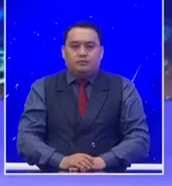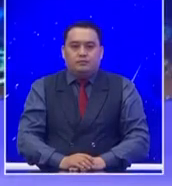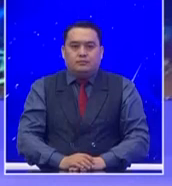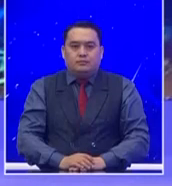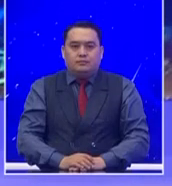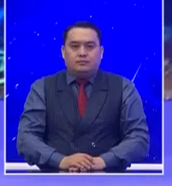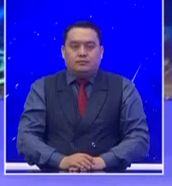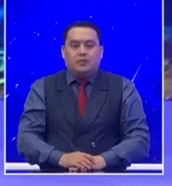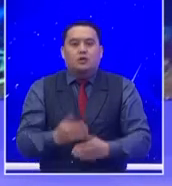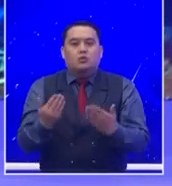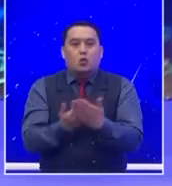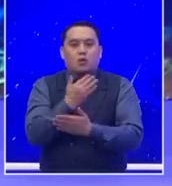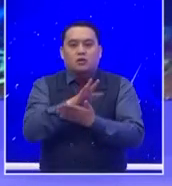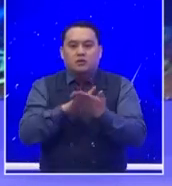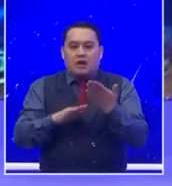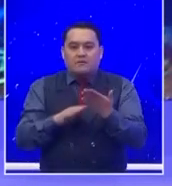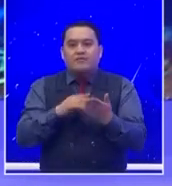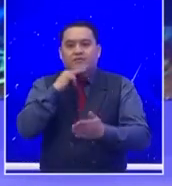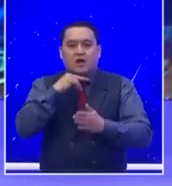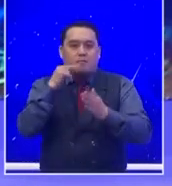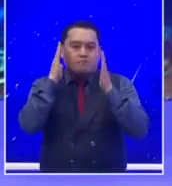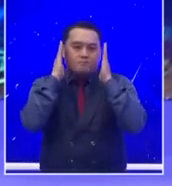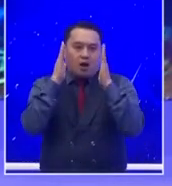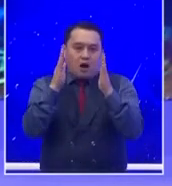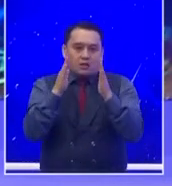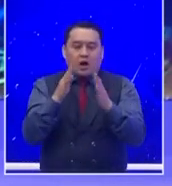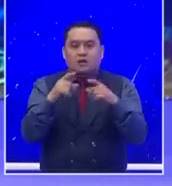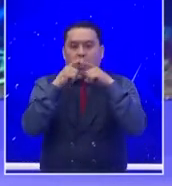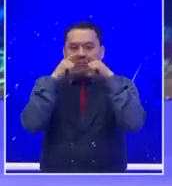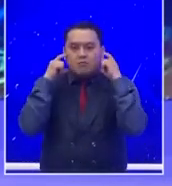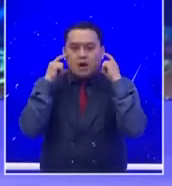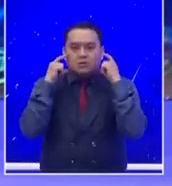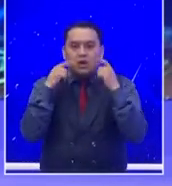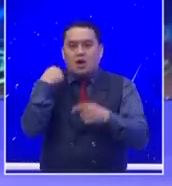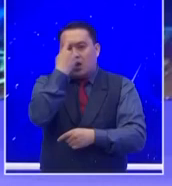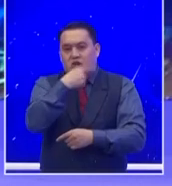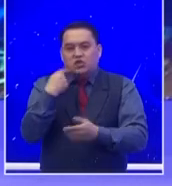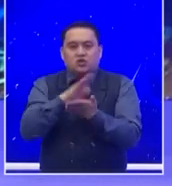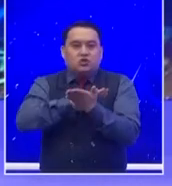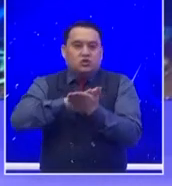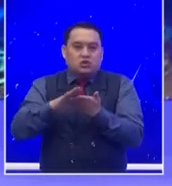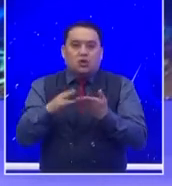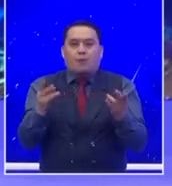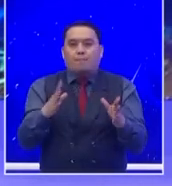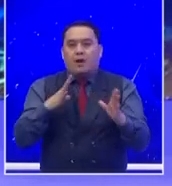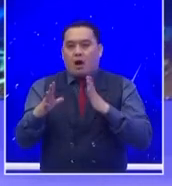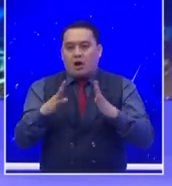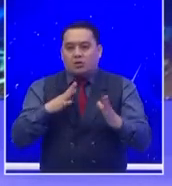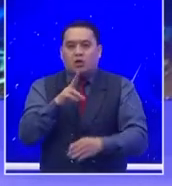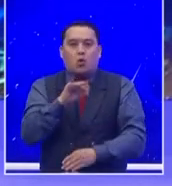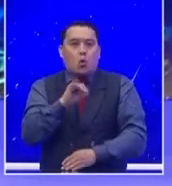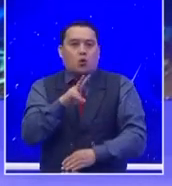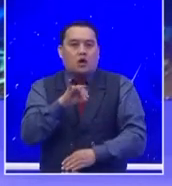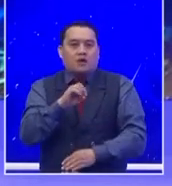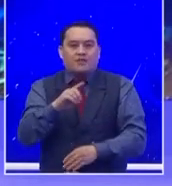другим темам акцентировать внимание надо не на масках она личной гигиене и связи с паникой из экрана вирусной